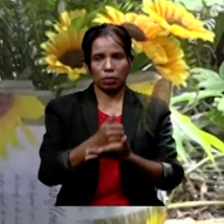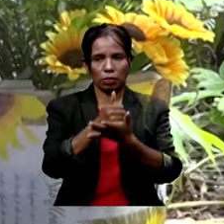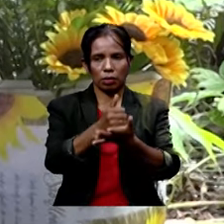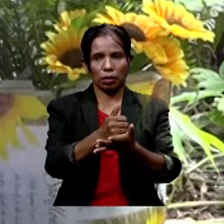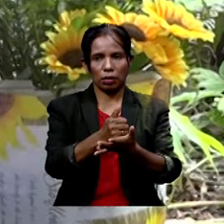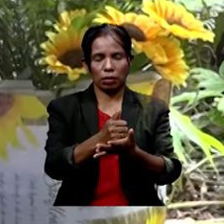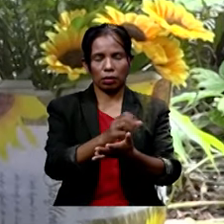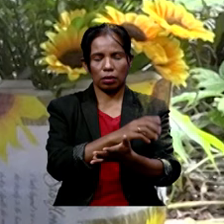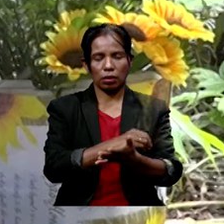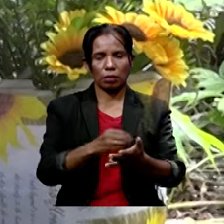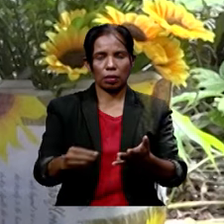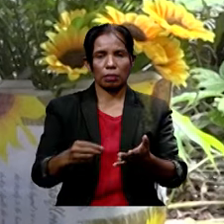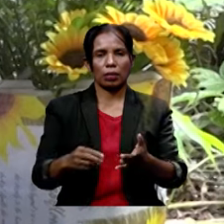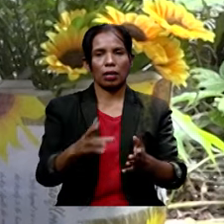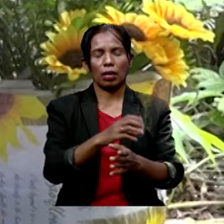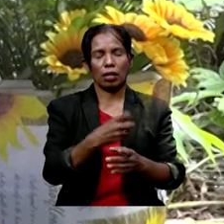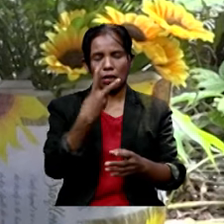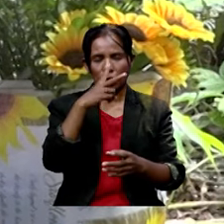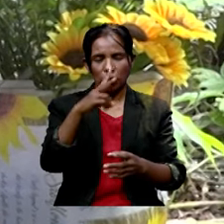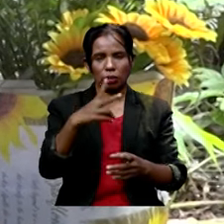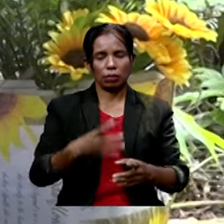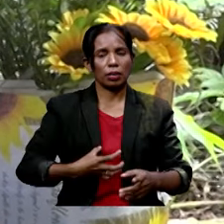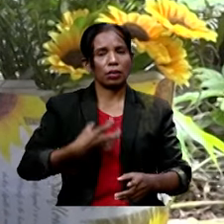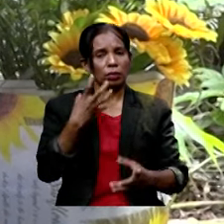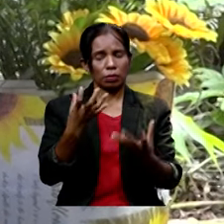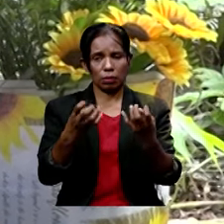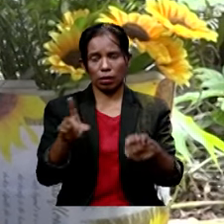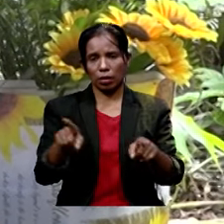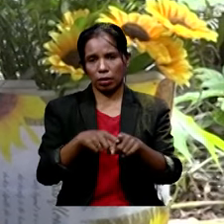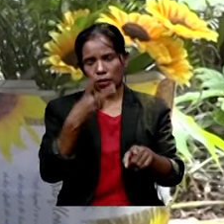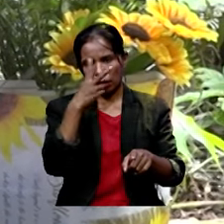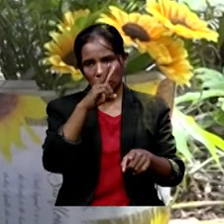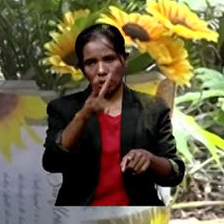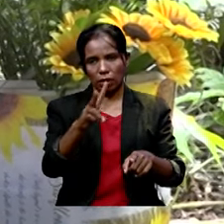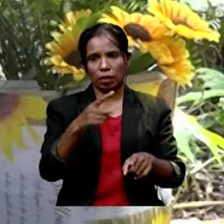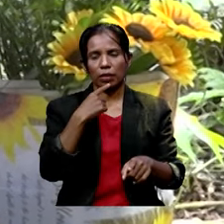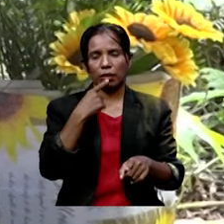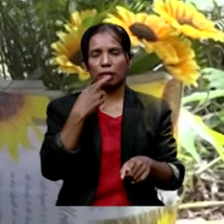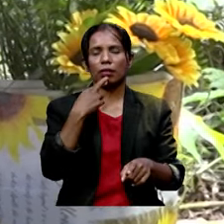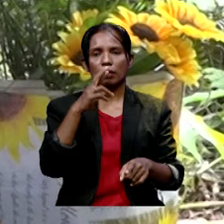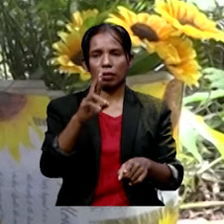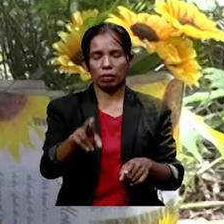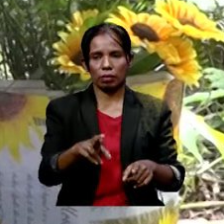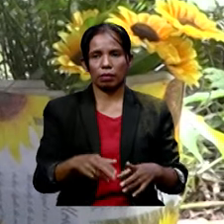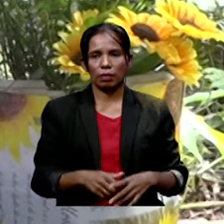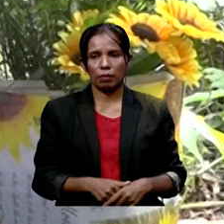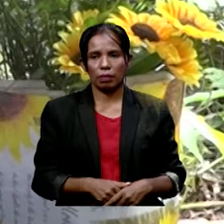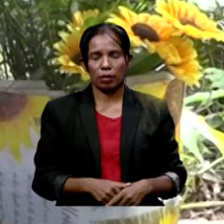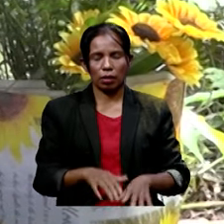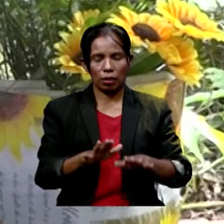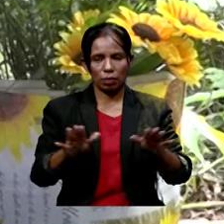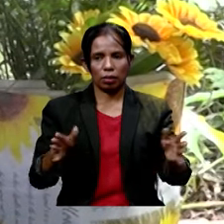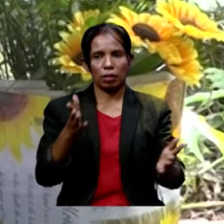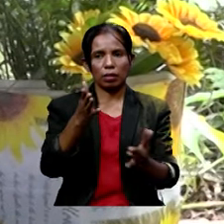maka agresivo hela ne gale hasoin to botrasik di to botser di handrasi kata ki kuang ne tam